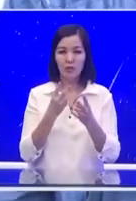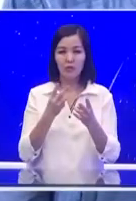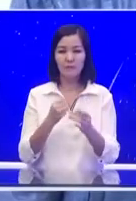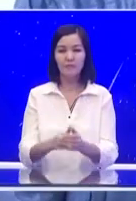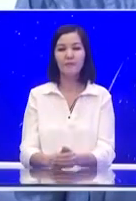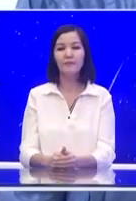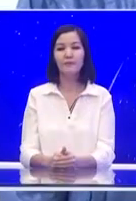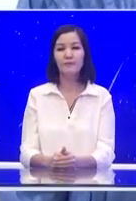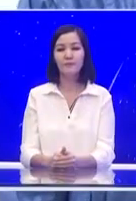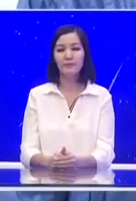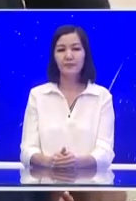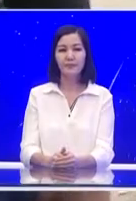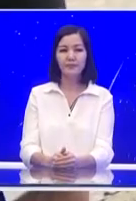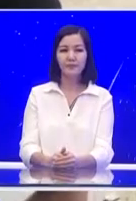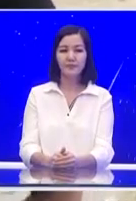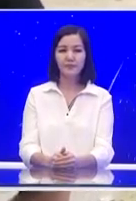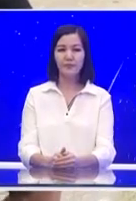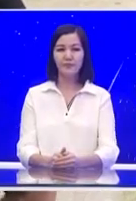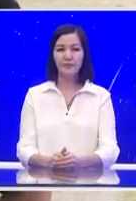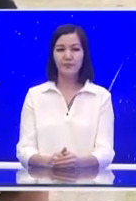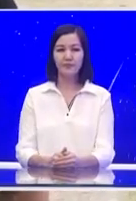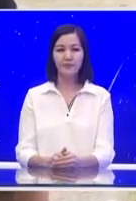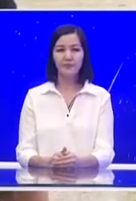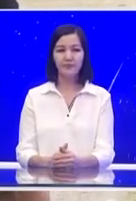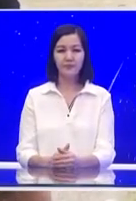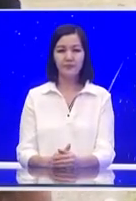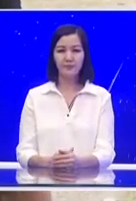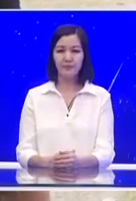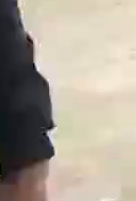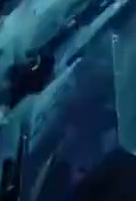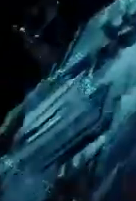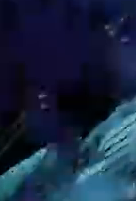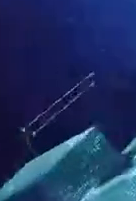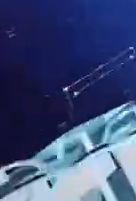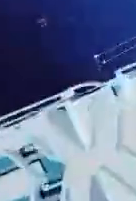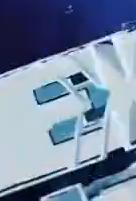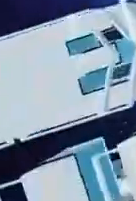неравнодушные граждане. Гульмира Тимиргалиева, Мади Байбусынов, телеканал ЖТСУ, Талдыкурган.